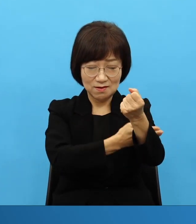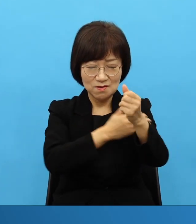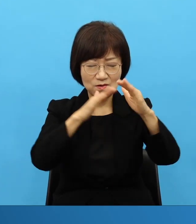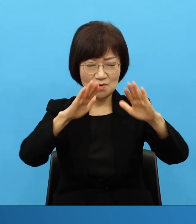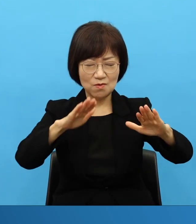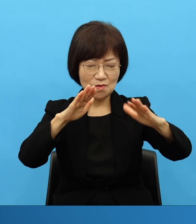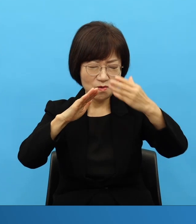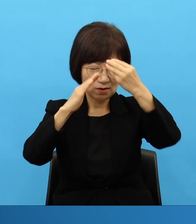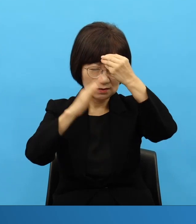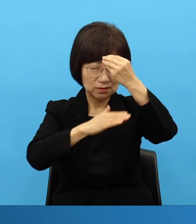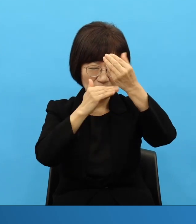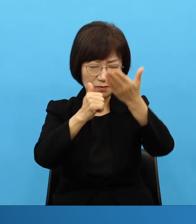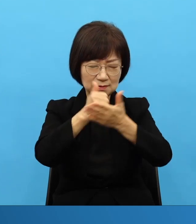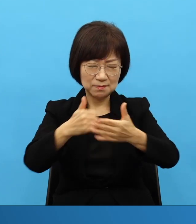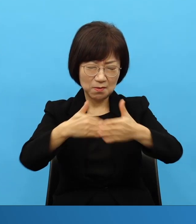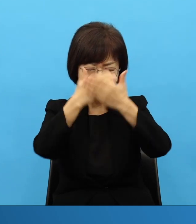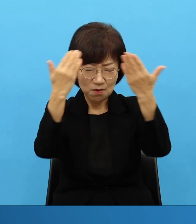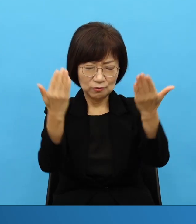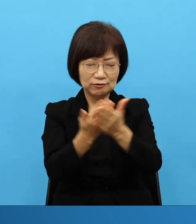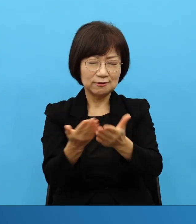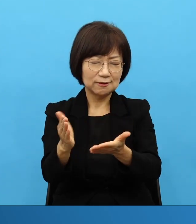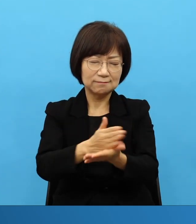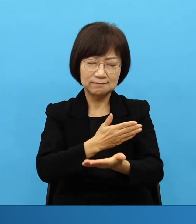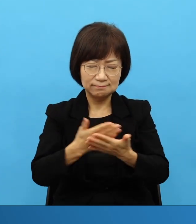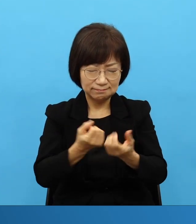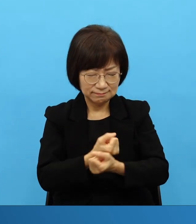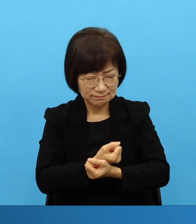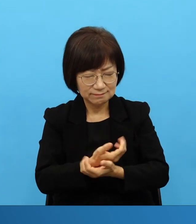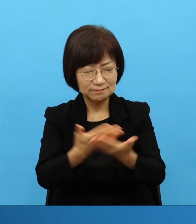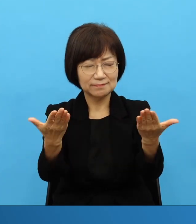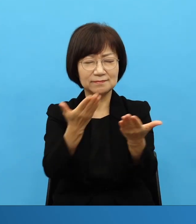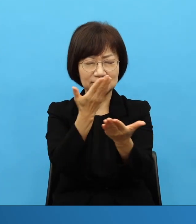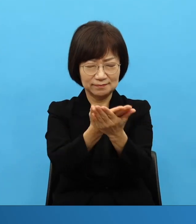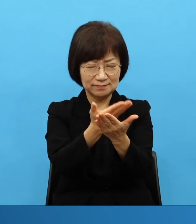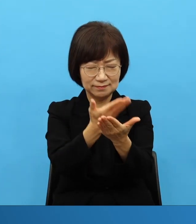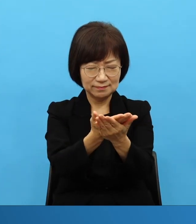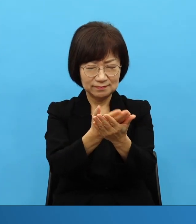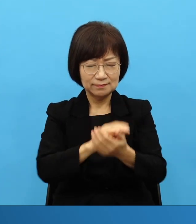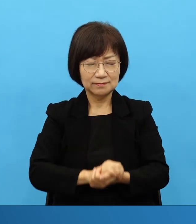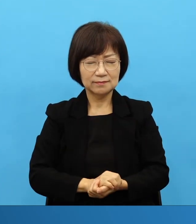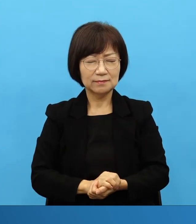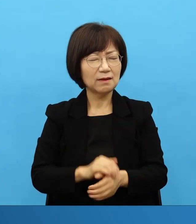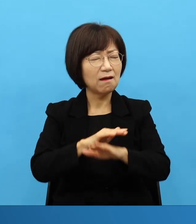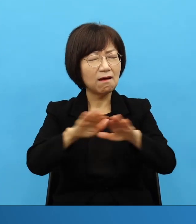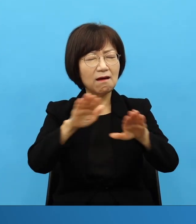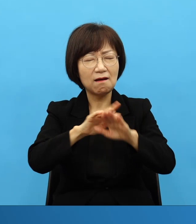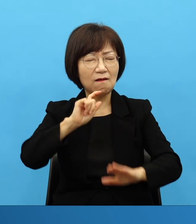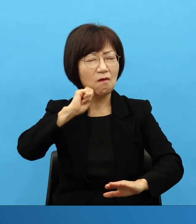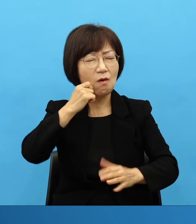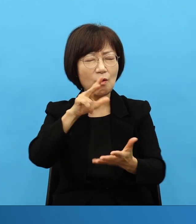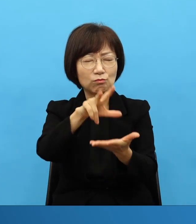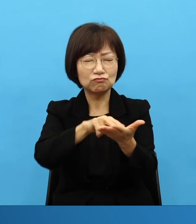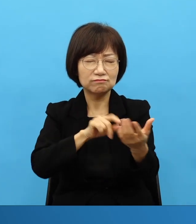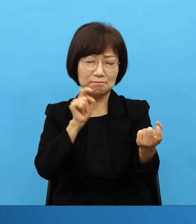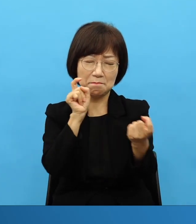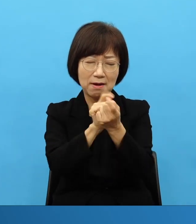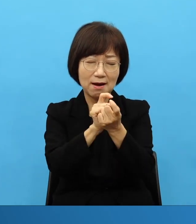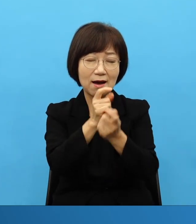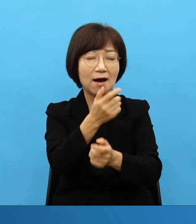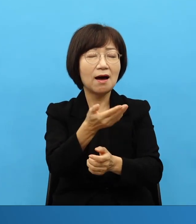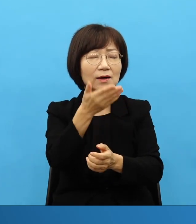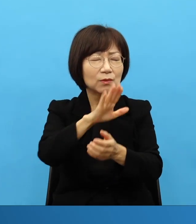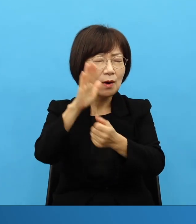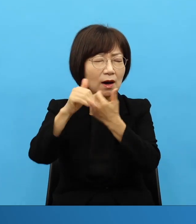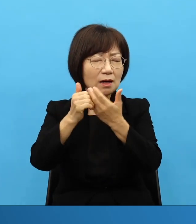of your believers the power of the triune God and the heavenly throne. 불가항력적 문제를 만나도 하나님이 준비하신 더 큰